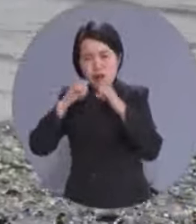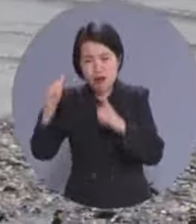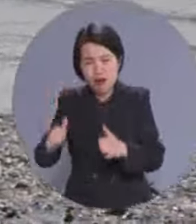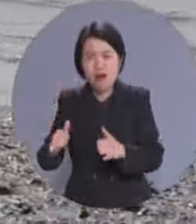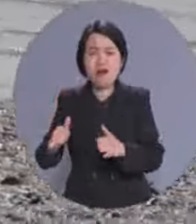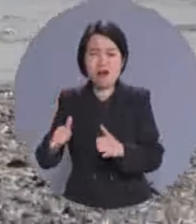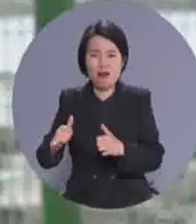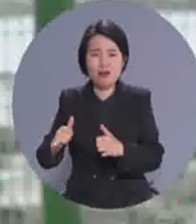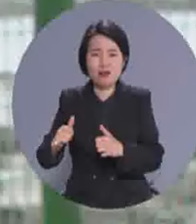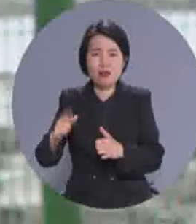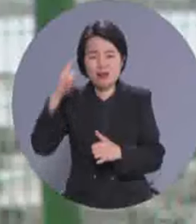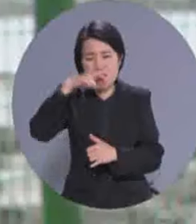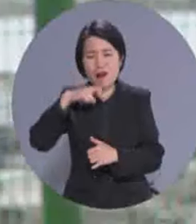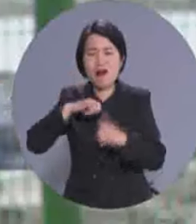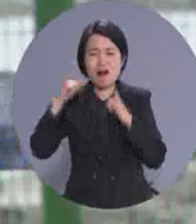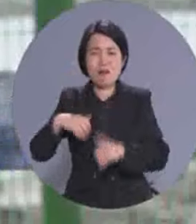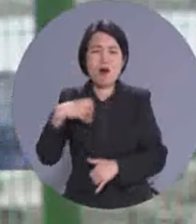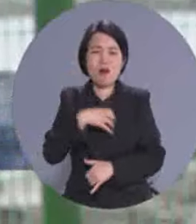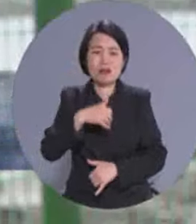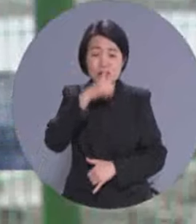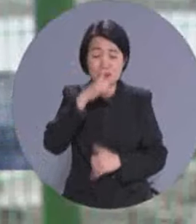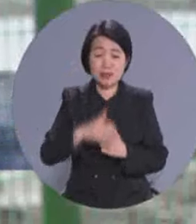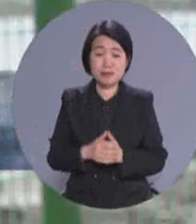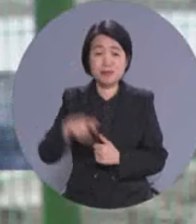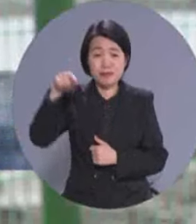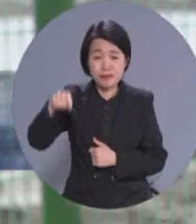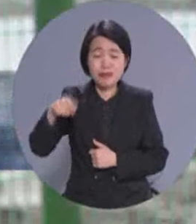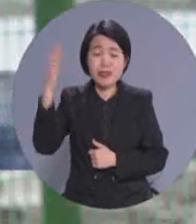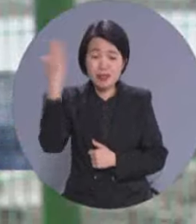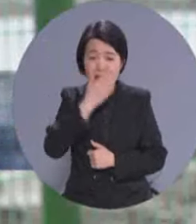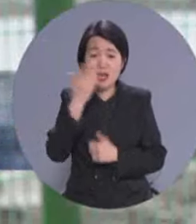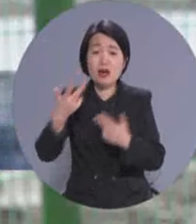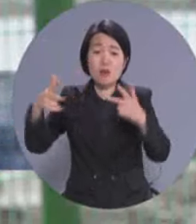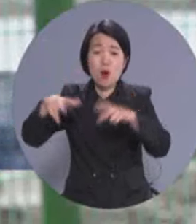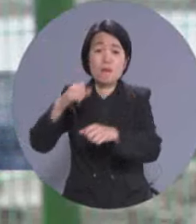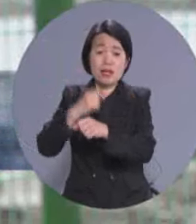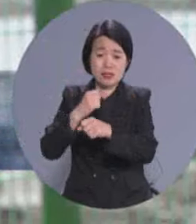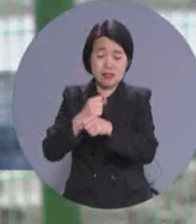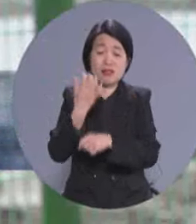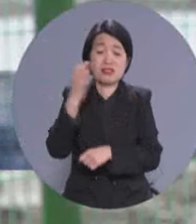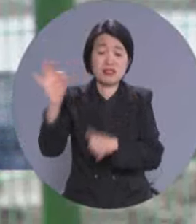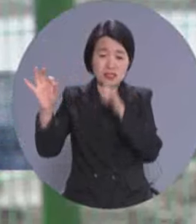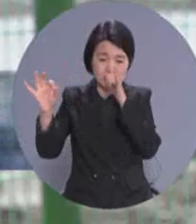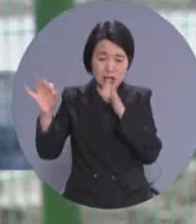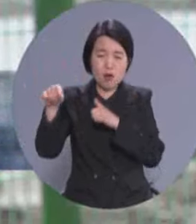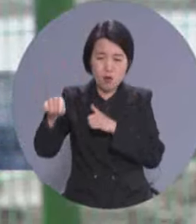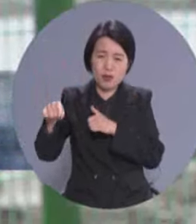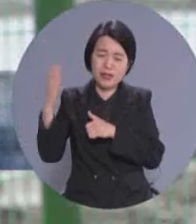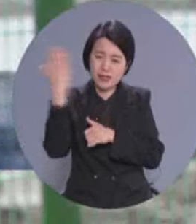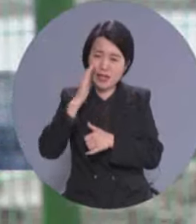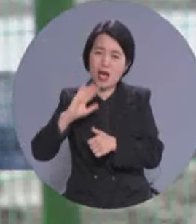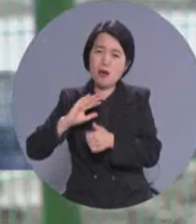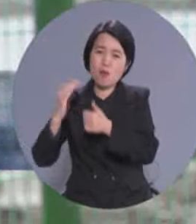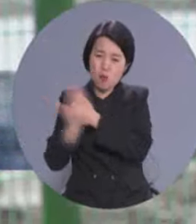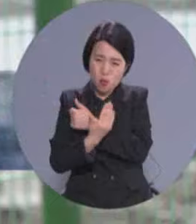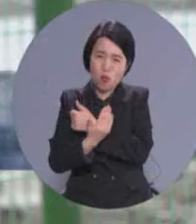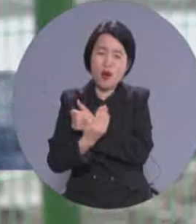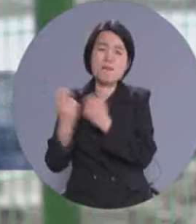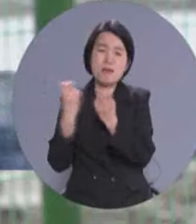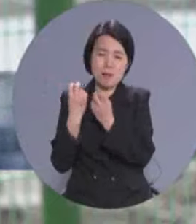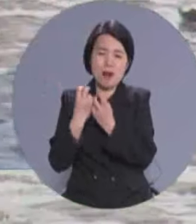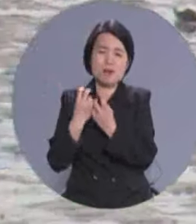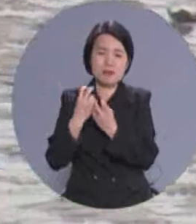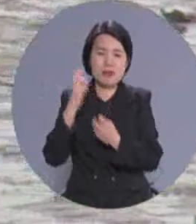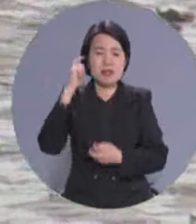있습니다. 조금 더 생태적인 공원으로 처음에 만들었던 목적도 있었기 때문에 조금 더 살리는 방안으로 공존하는 방향으로 나아가면